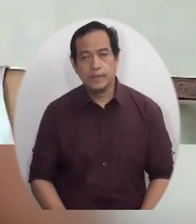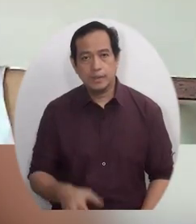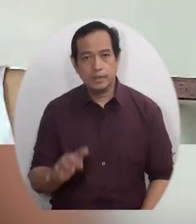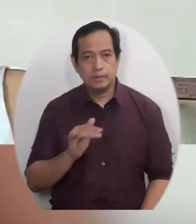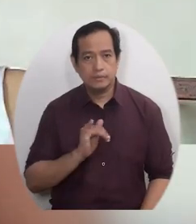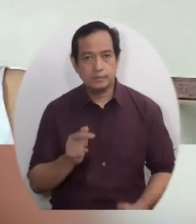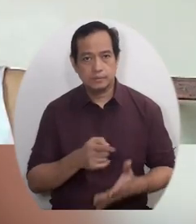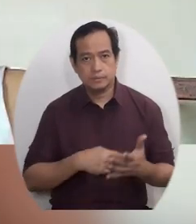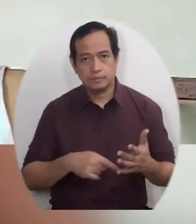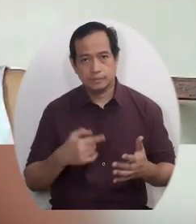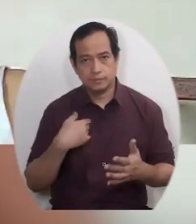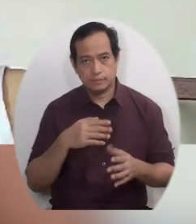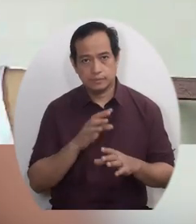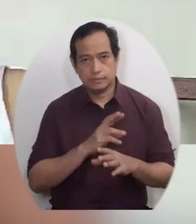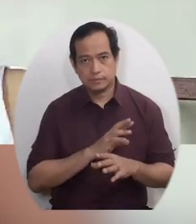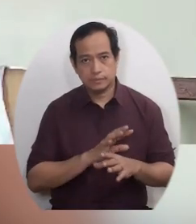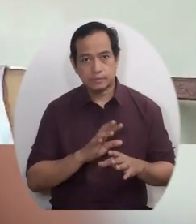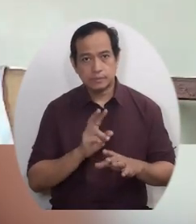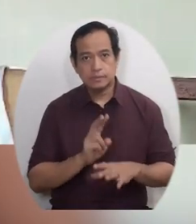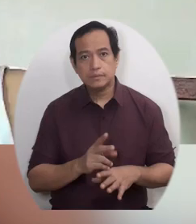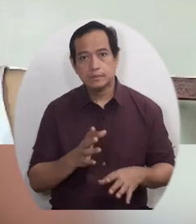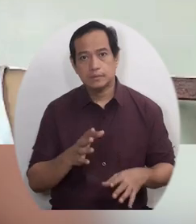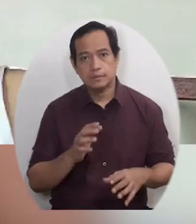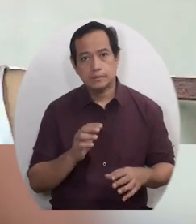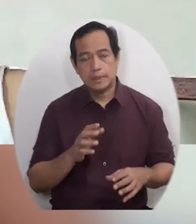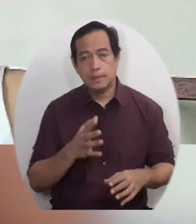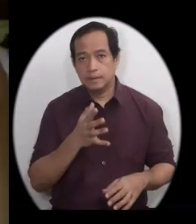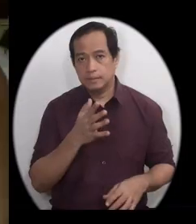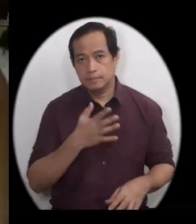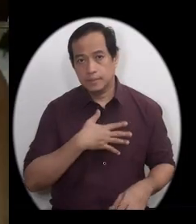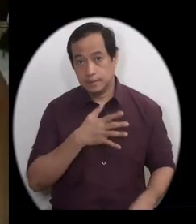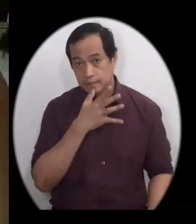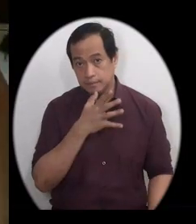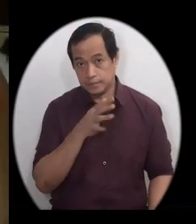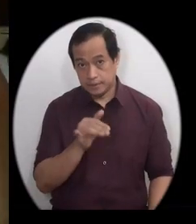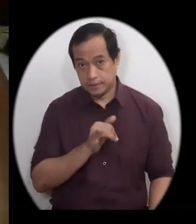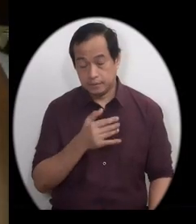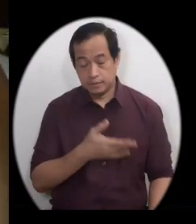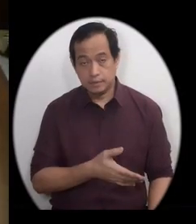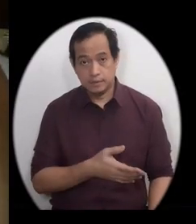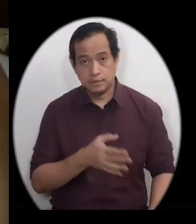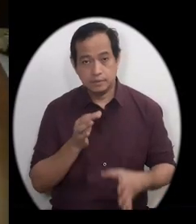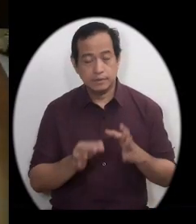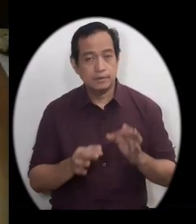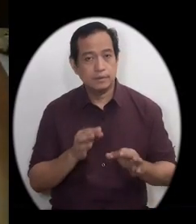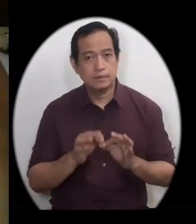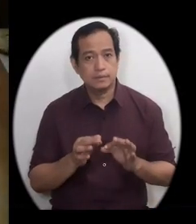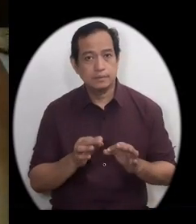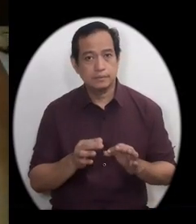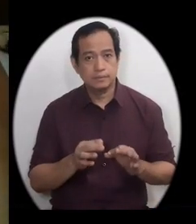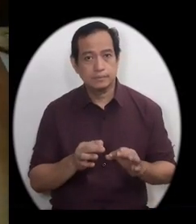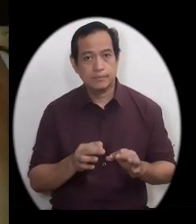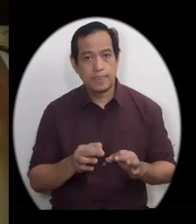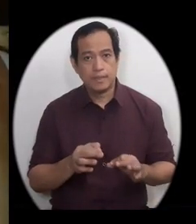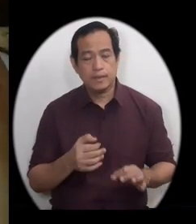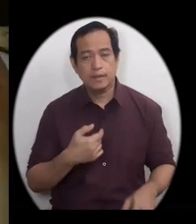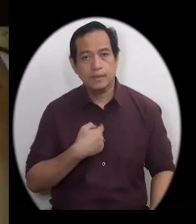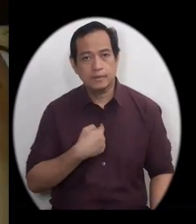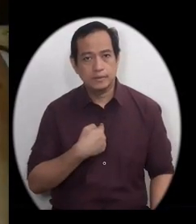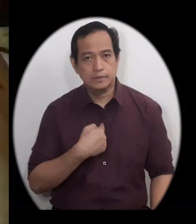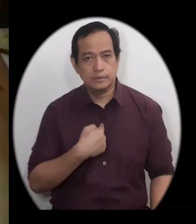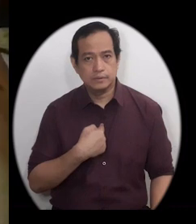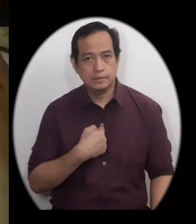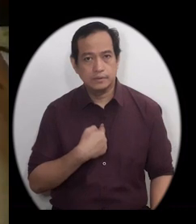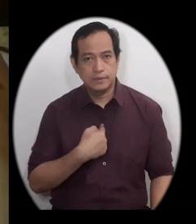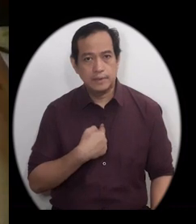Parang hindi kami sanay na ganyan siya. Parang kung pwede lang, ako na lang yung